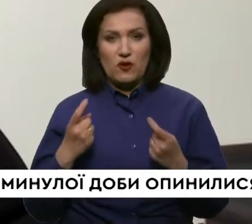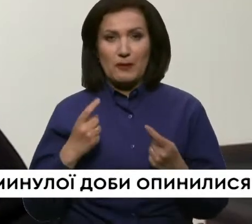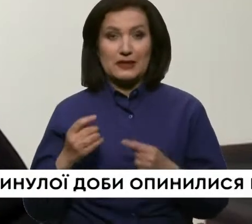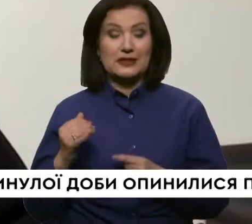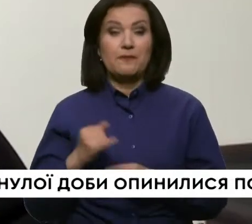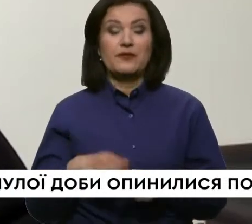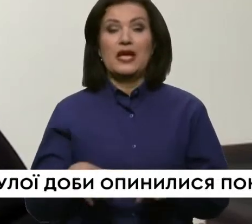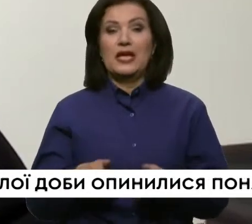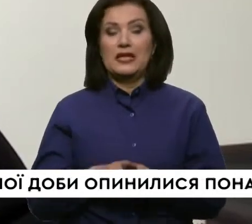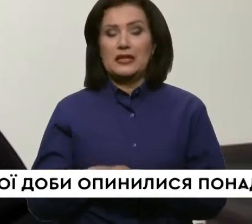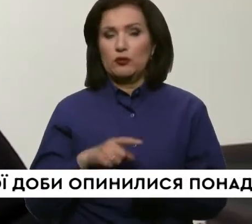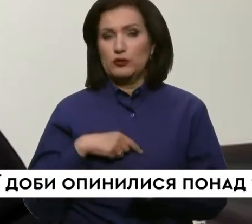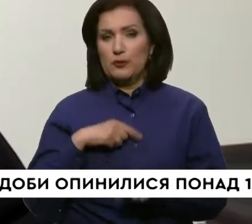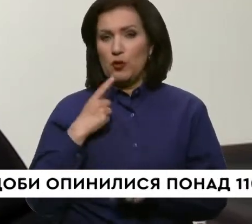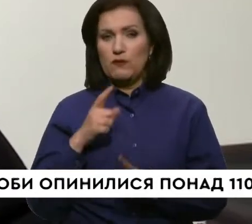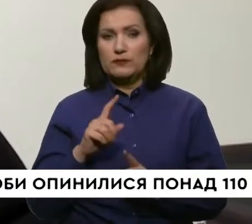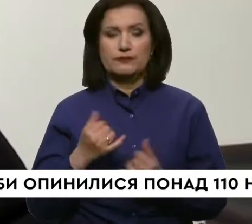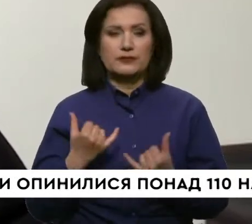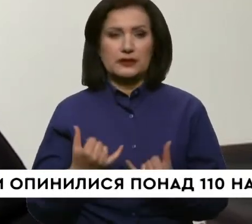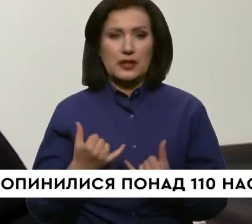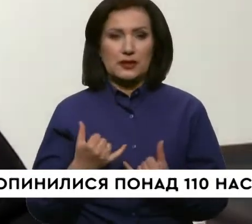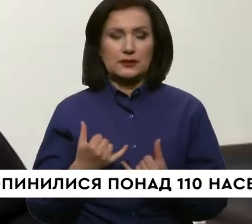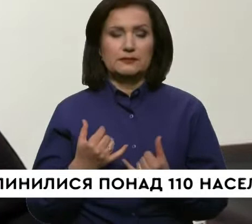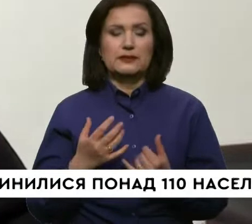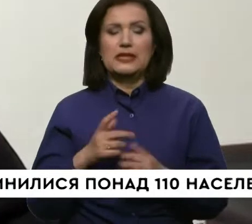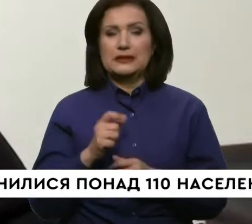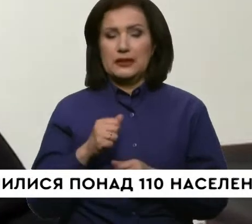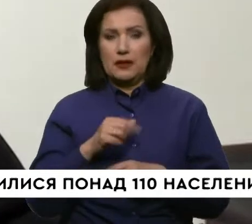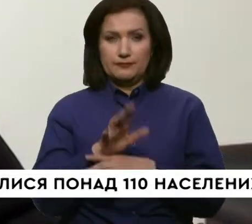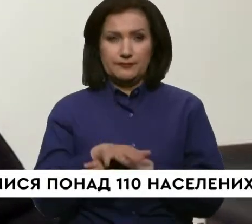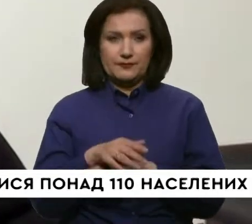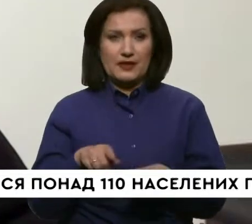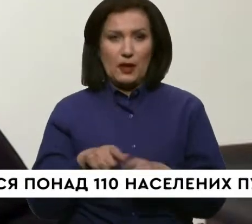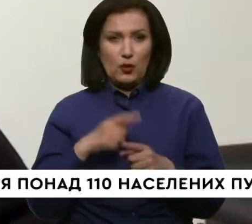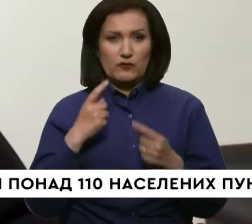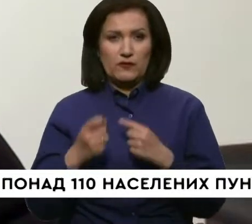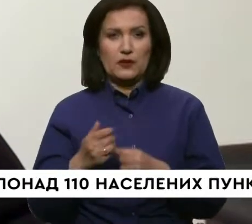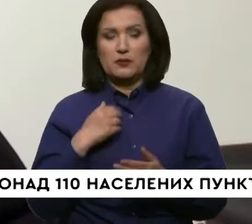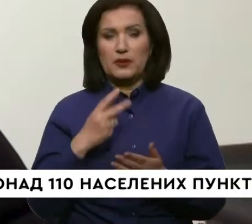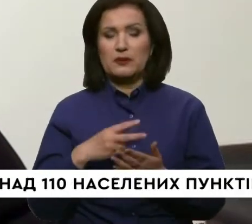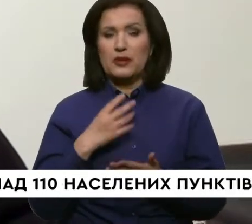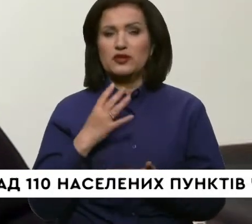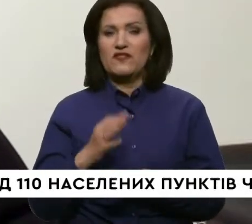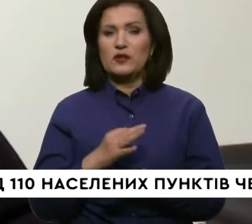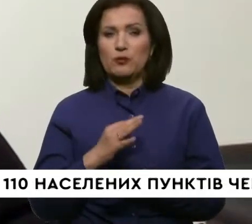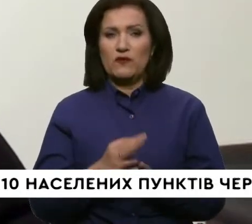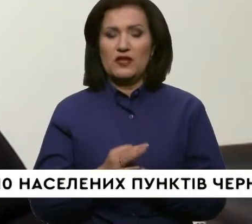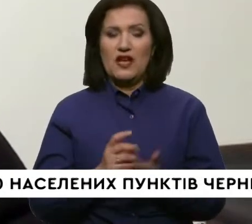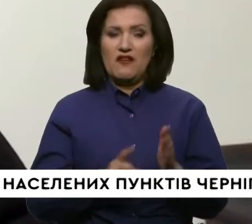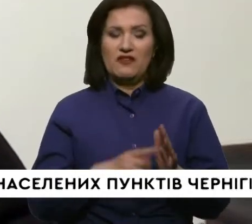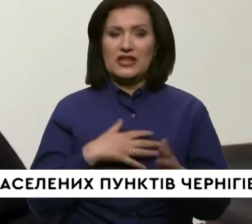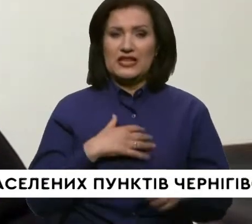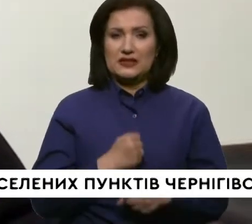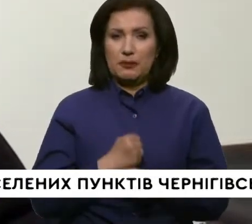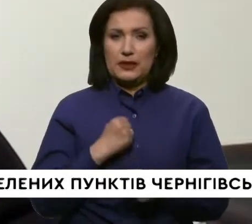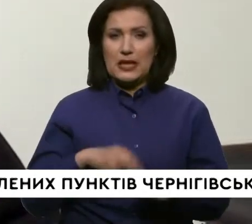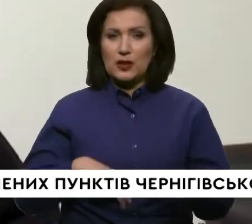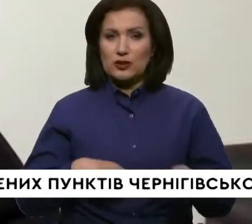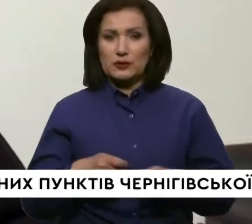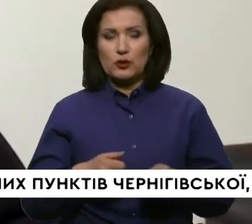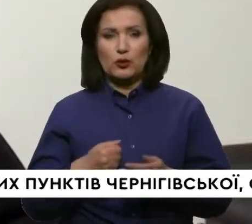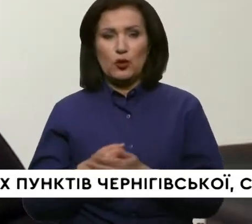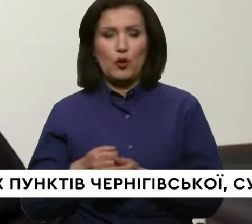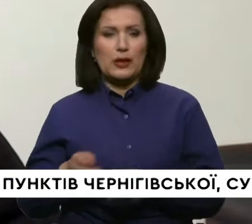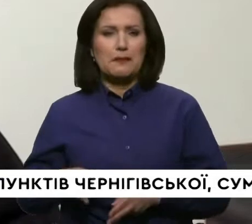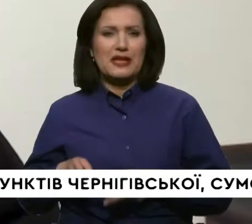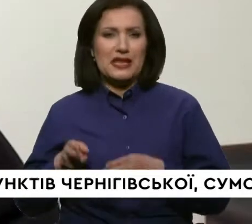І також ми говоримо про те, що за розповсюдження такої інформації передбачена відповідальність від дисциплінарної, адміністративної і